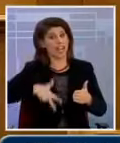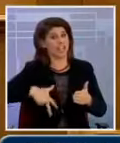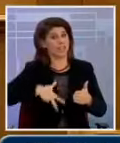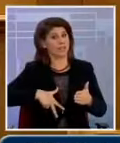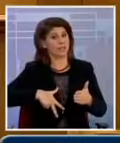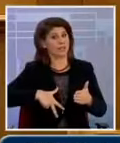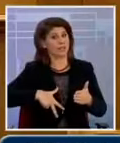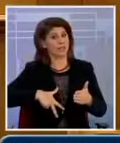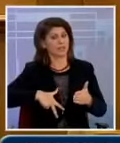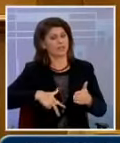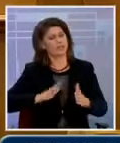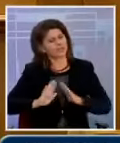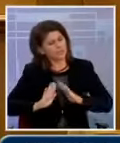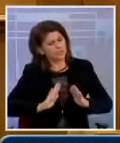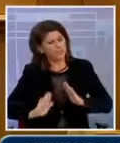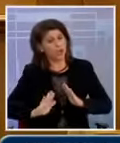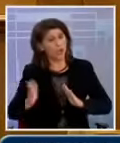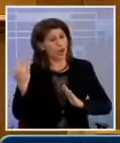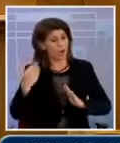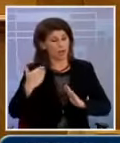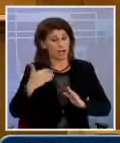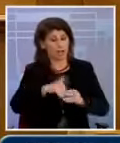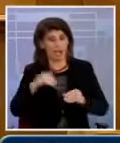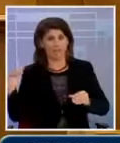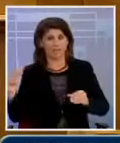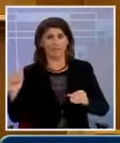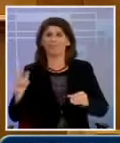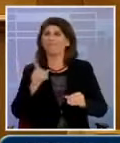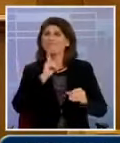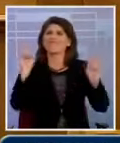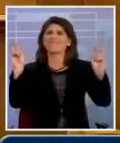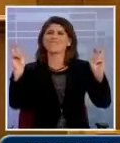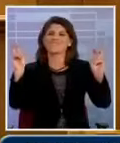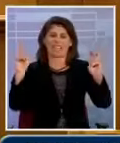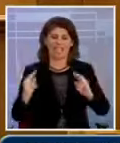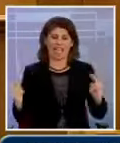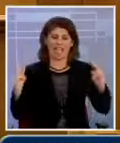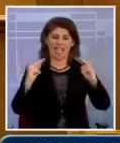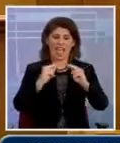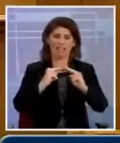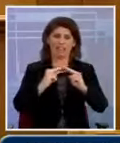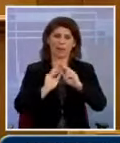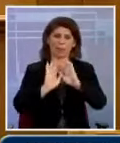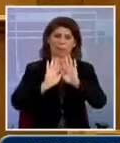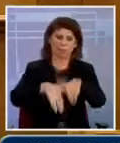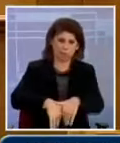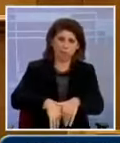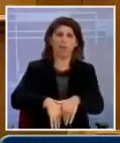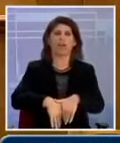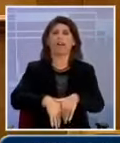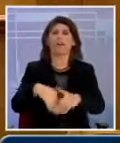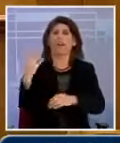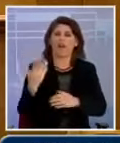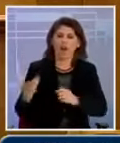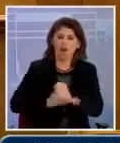φρόντισε φεύγοντας να κάψει τα σπαρτά και να γκρεμίσει τις γέφυρες. Φρόντισε να δημιουργήσει